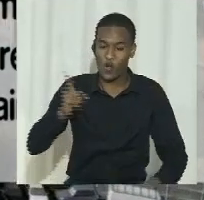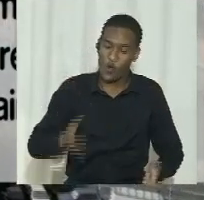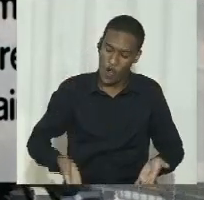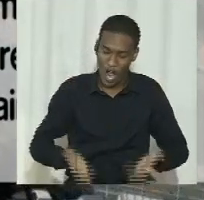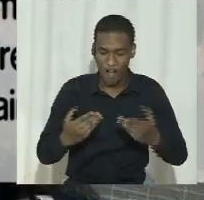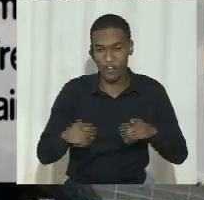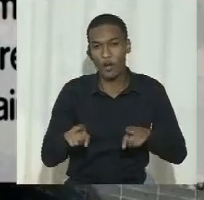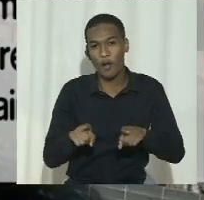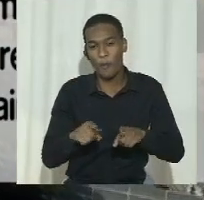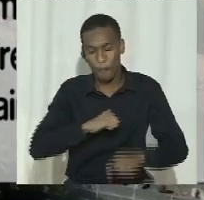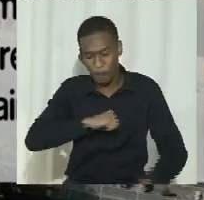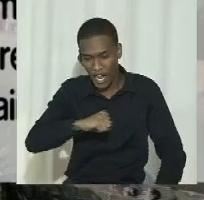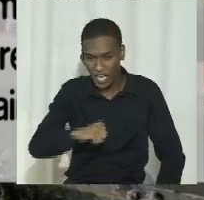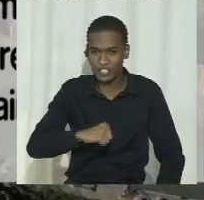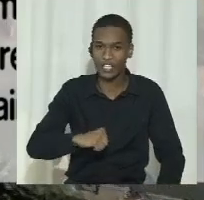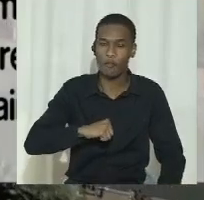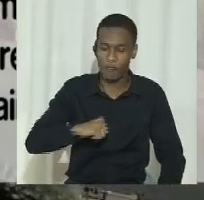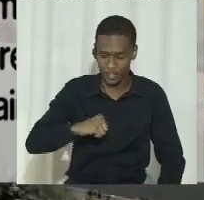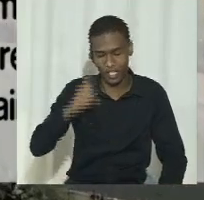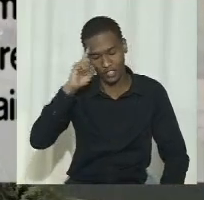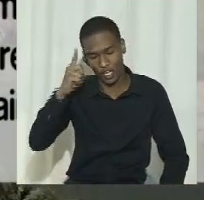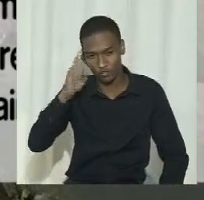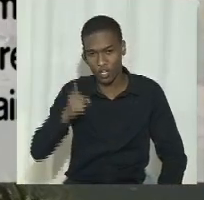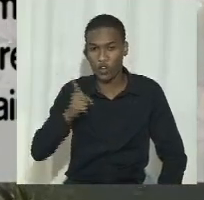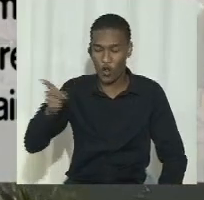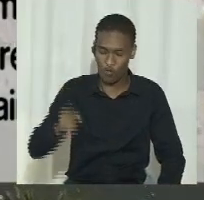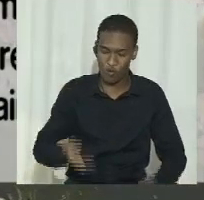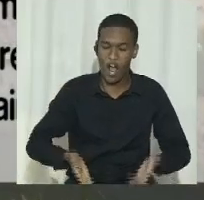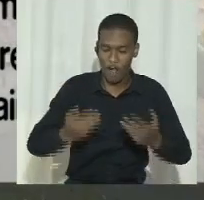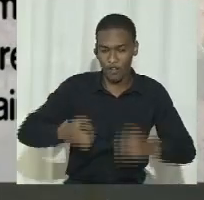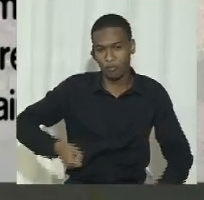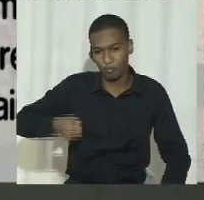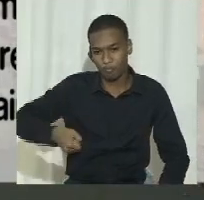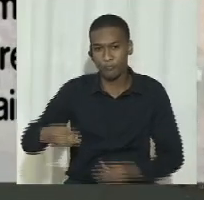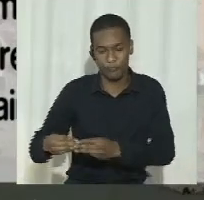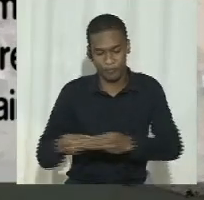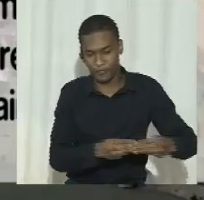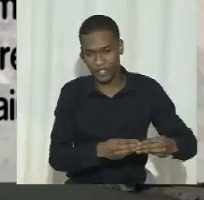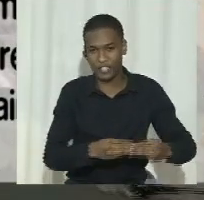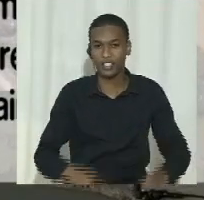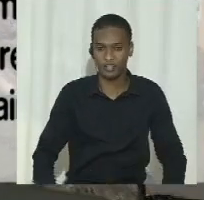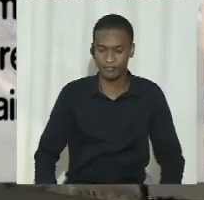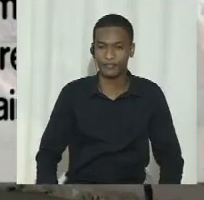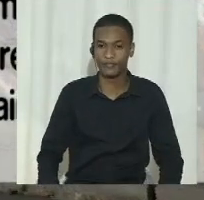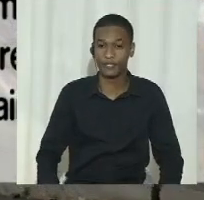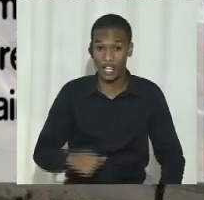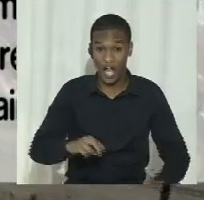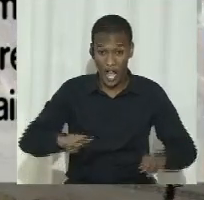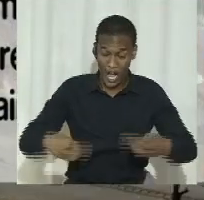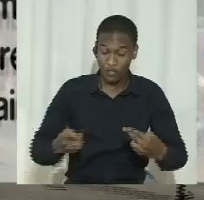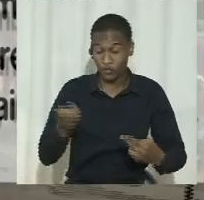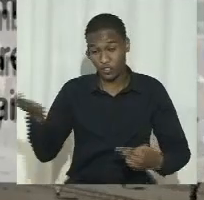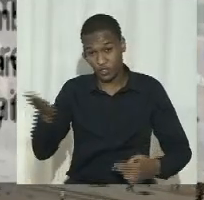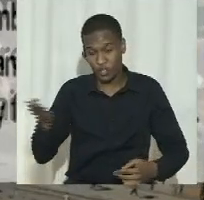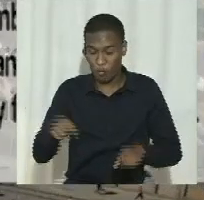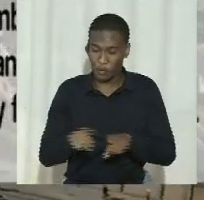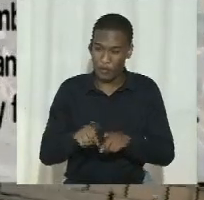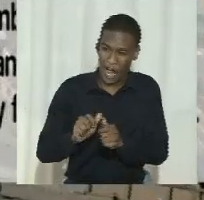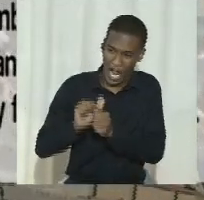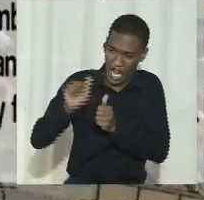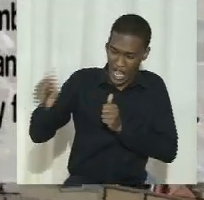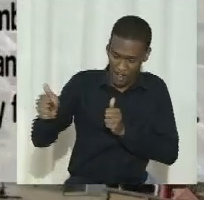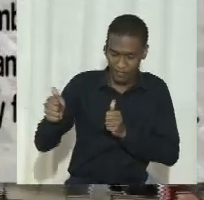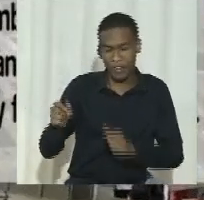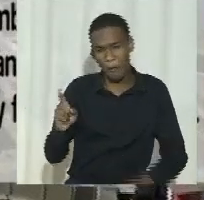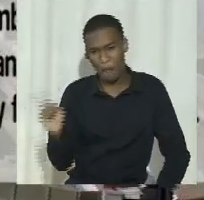miasa sy mandeha tsara noho izy ireo mitondra ny vokatry ny tany avy lavitra hamonjy ireo tsena vao maraimbe. Taoriny